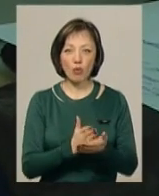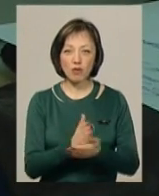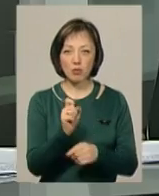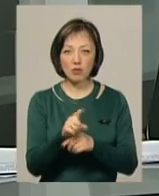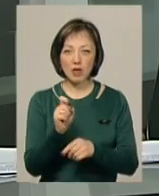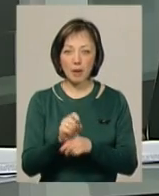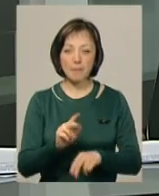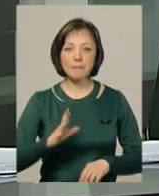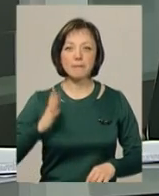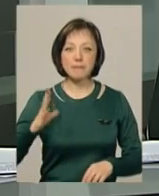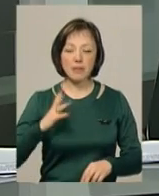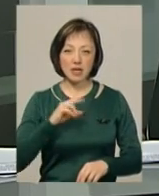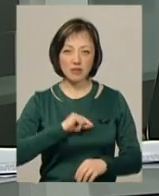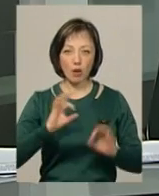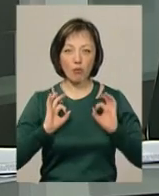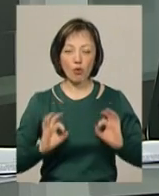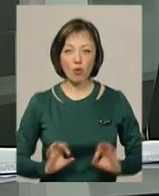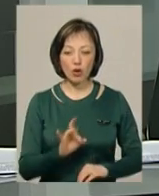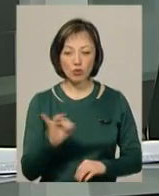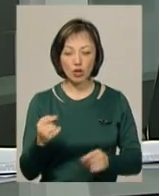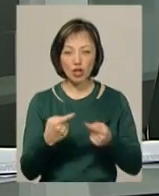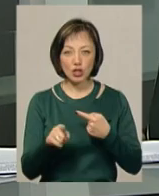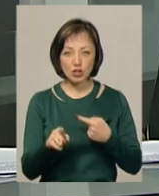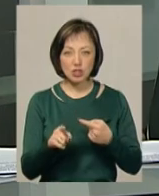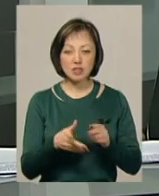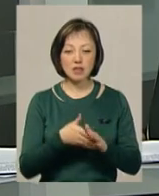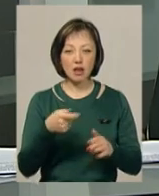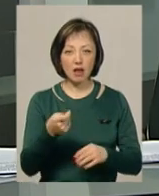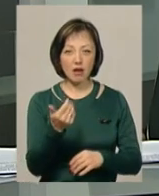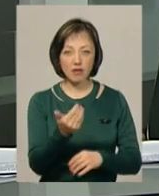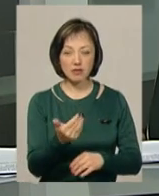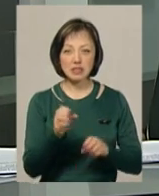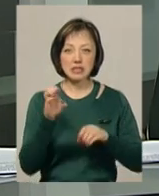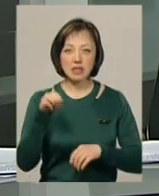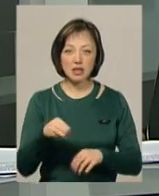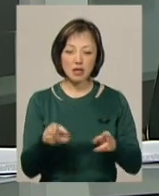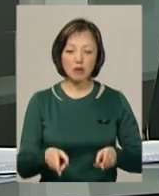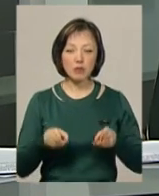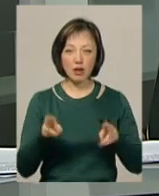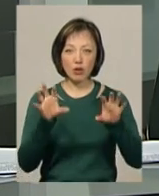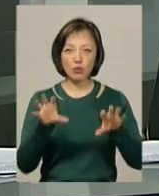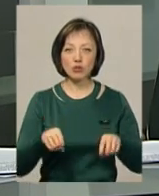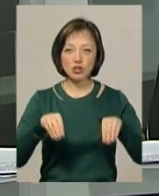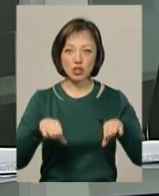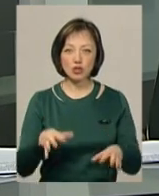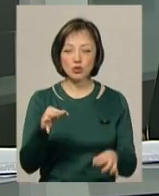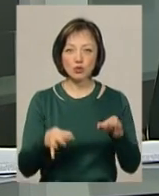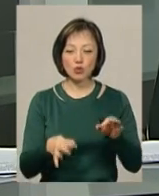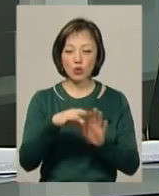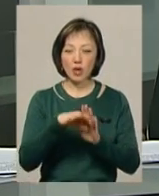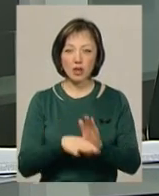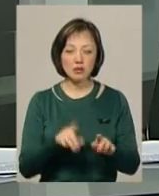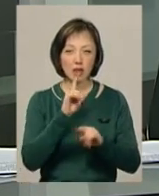повноважень експрацівниками прокуратури. Інші вказані у заяві Івана Покотила статті Кримінального кодексу за рішенням суду до реєстру